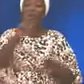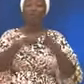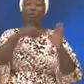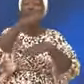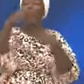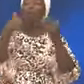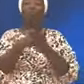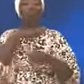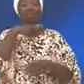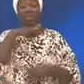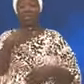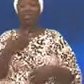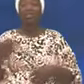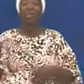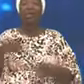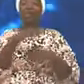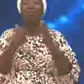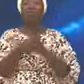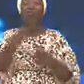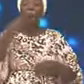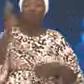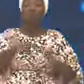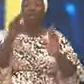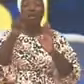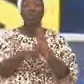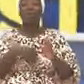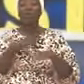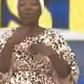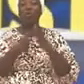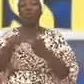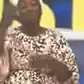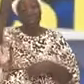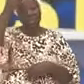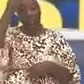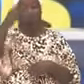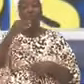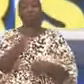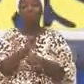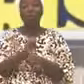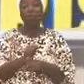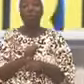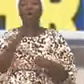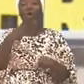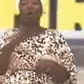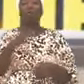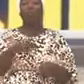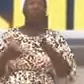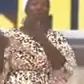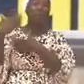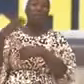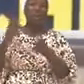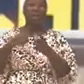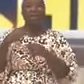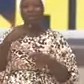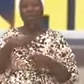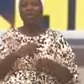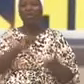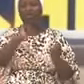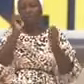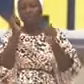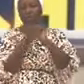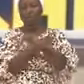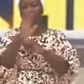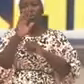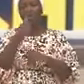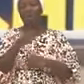le chili et à toutes les violences du passé et du convertissez-vous donc est